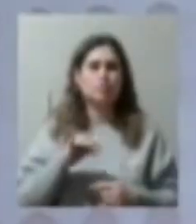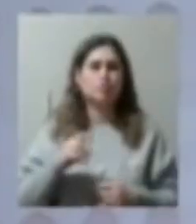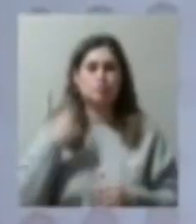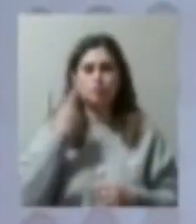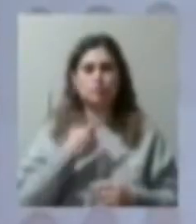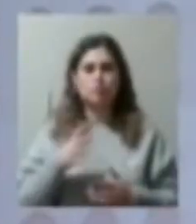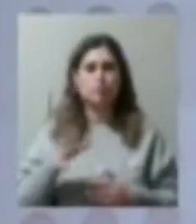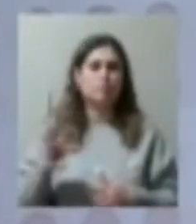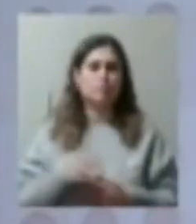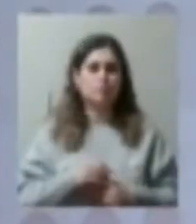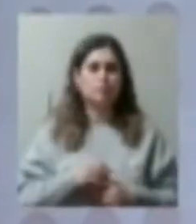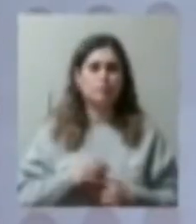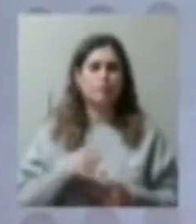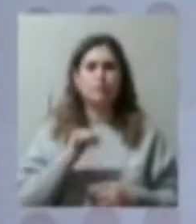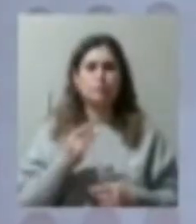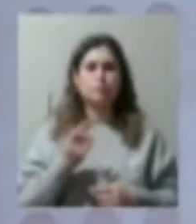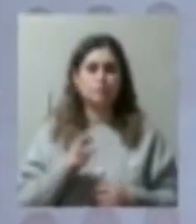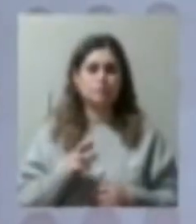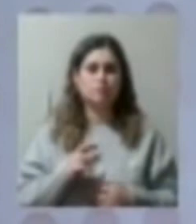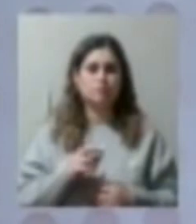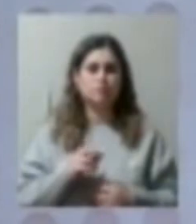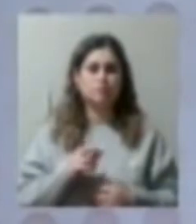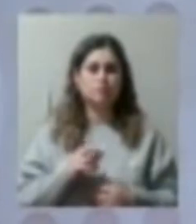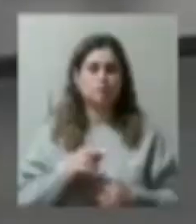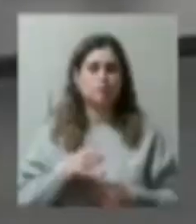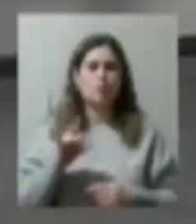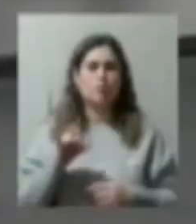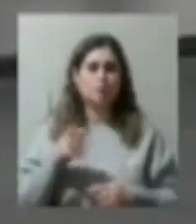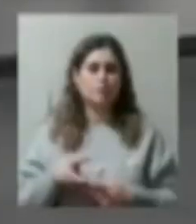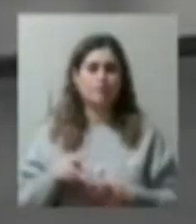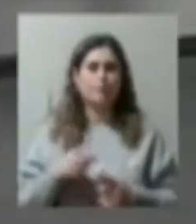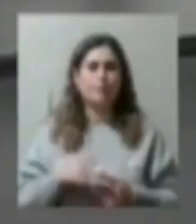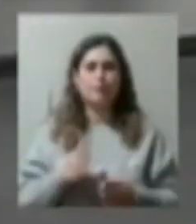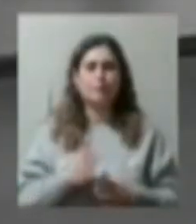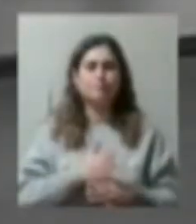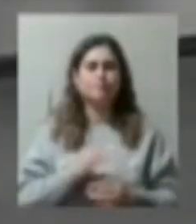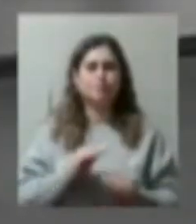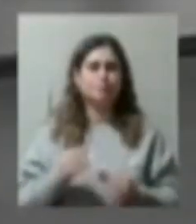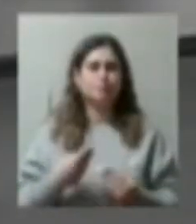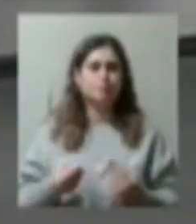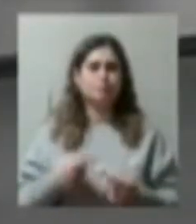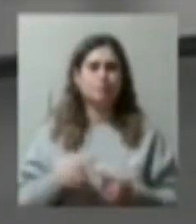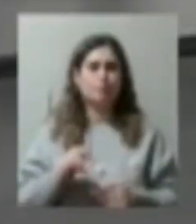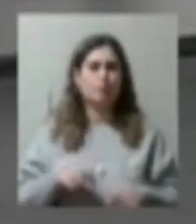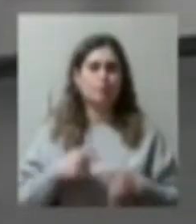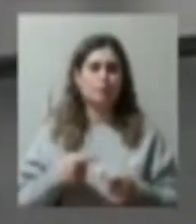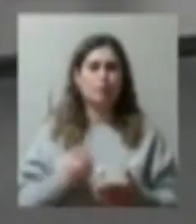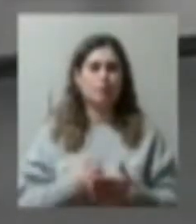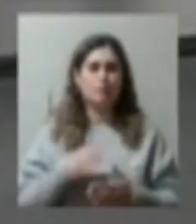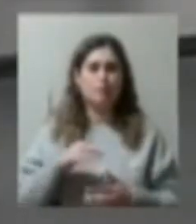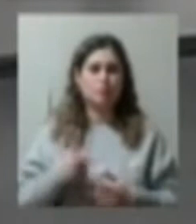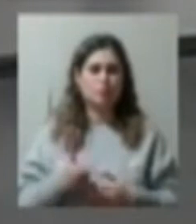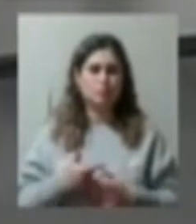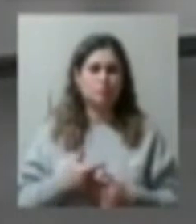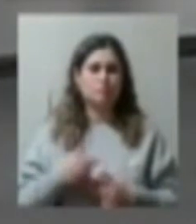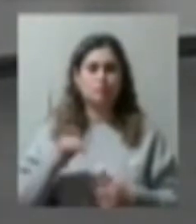всі функції, окрім розпоряджатися, видавати, тобто вони переходять до ОТГ. А